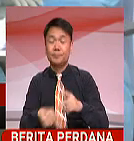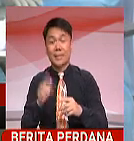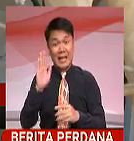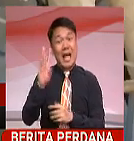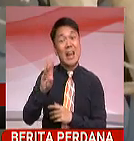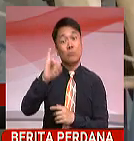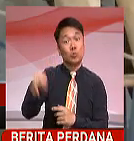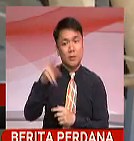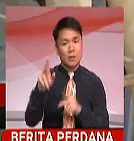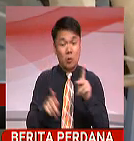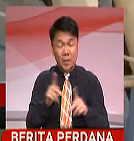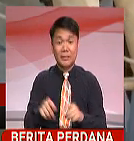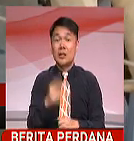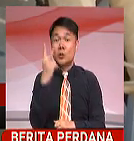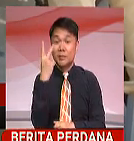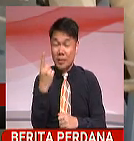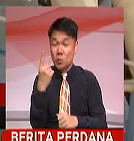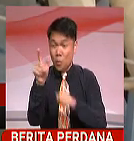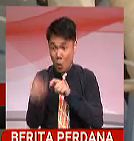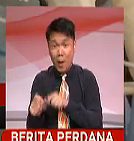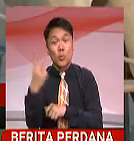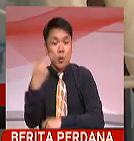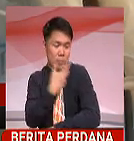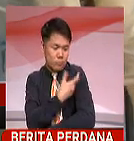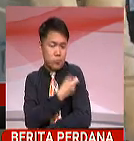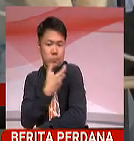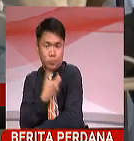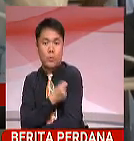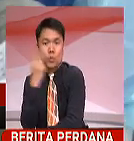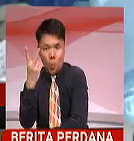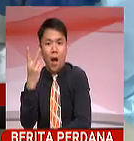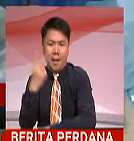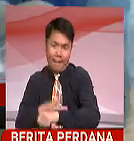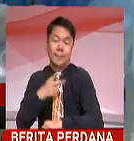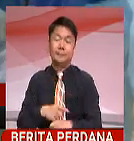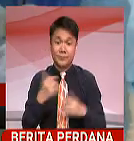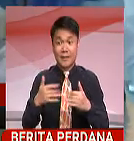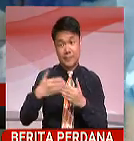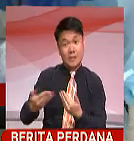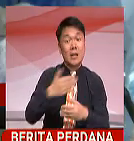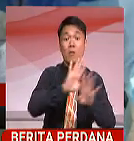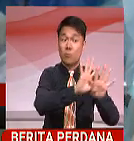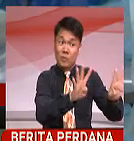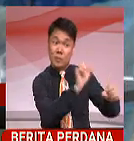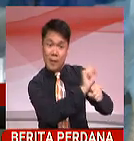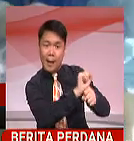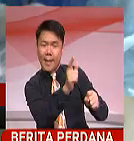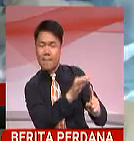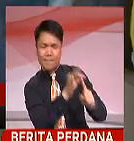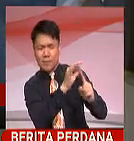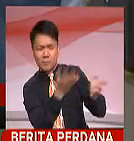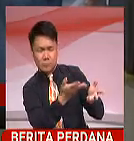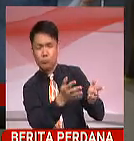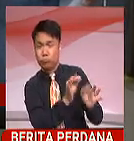6 juta penerima dengan 2 dos seorang. Sasaran 500,000 petugas barisan hadapan akan diberi keutamaan menerima